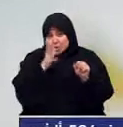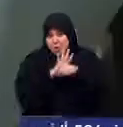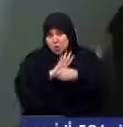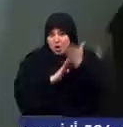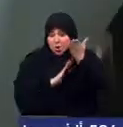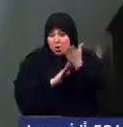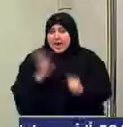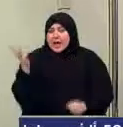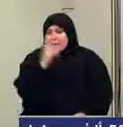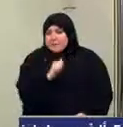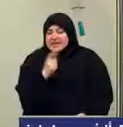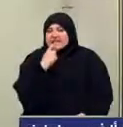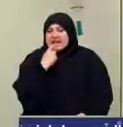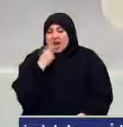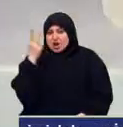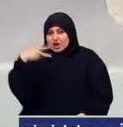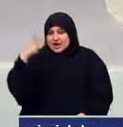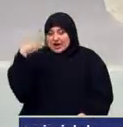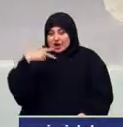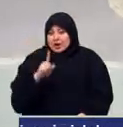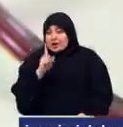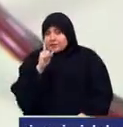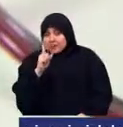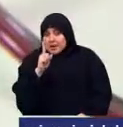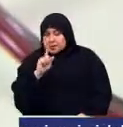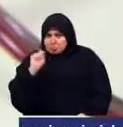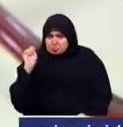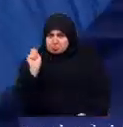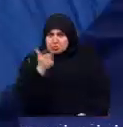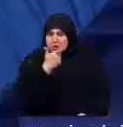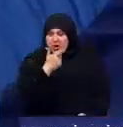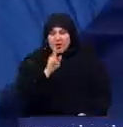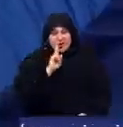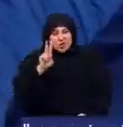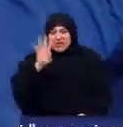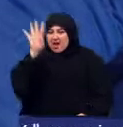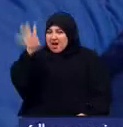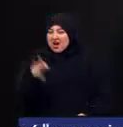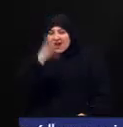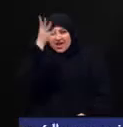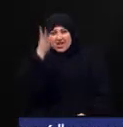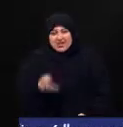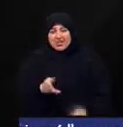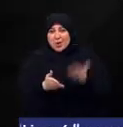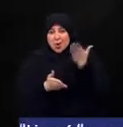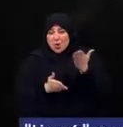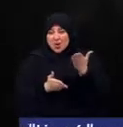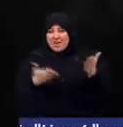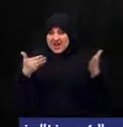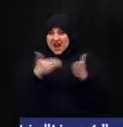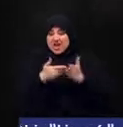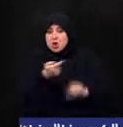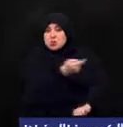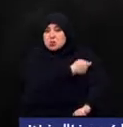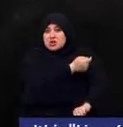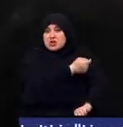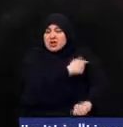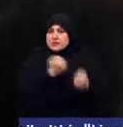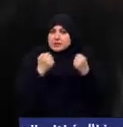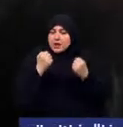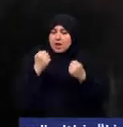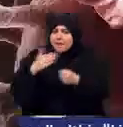في ربيع 2020، ولكن سرعان ما استبعدت هذه الاستراتيجية، حيث لم تستطع المستشفيات